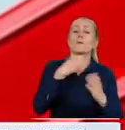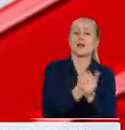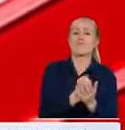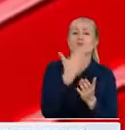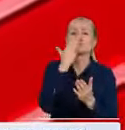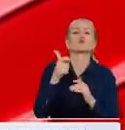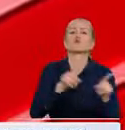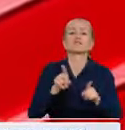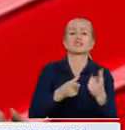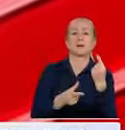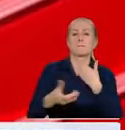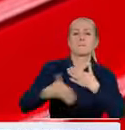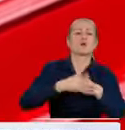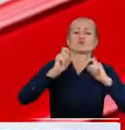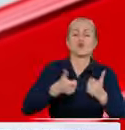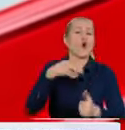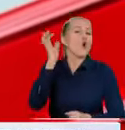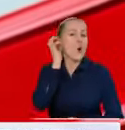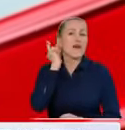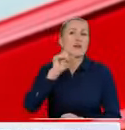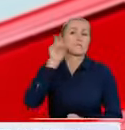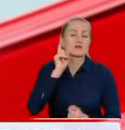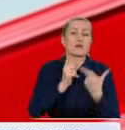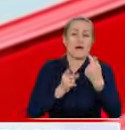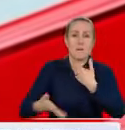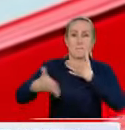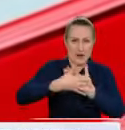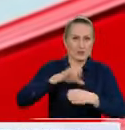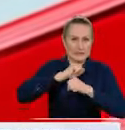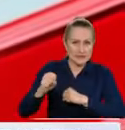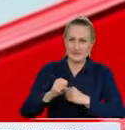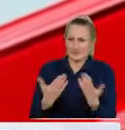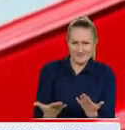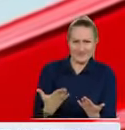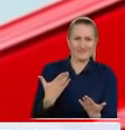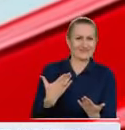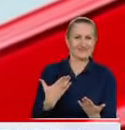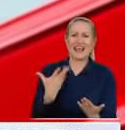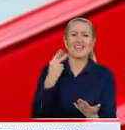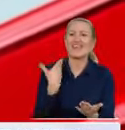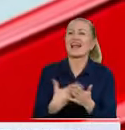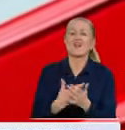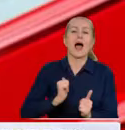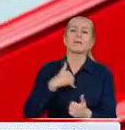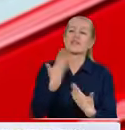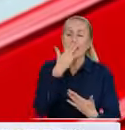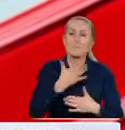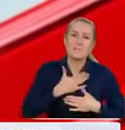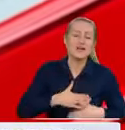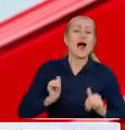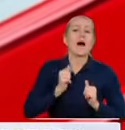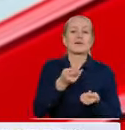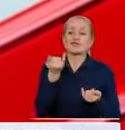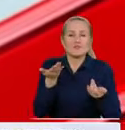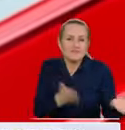To jest kobieta i mężczyzna tworzą małżeństwo i nie po to tylko i wyłącznie, żeby im było miło, ale po to, żeby prokreowali, żeby